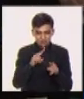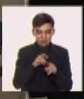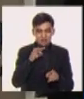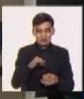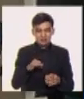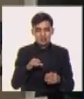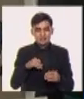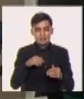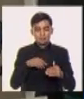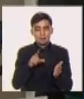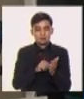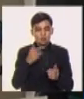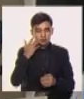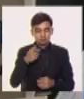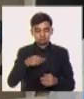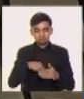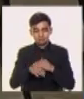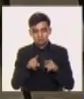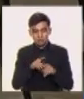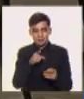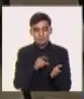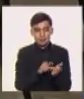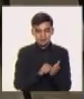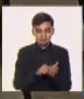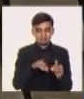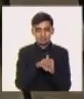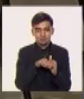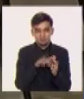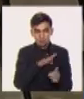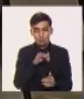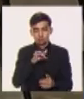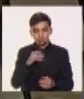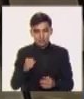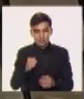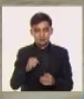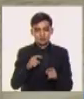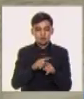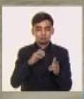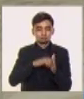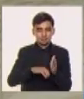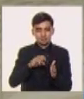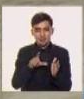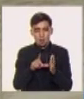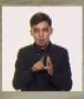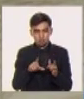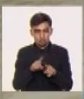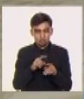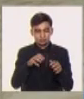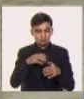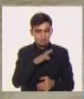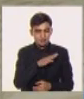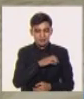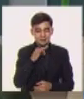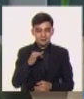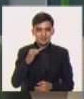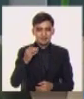потом при выходе на пенсию именно с этих пенсионных накоплений уже идет как бы удержание подоходного налога. Так как